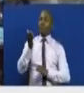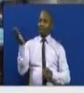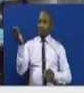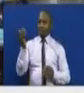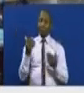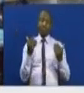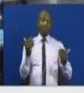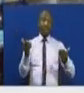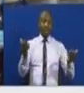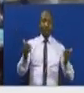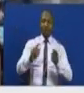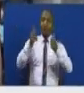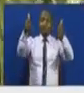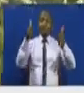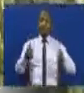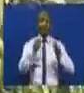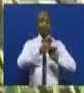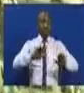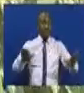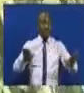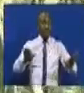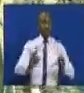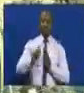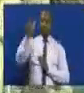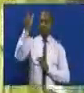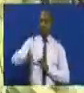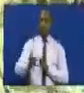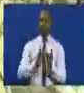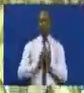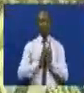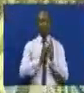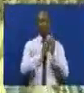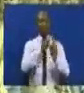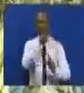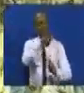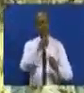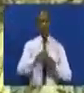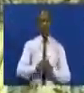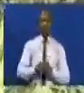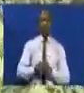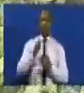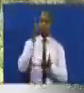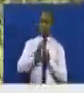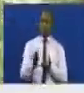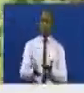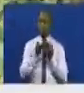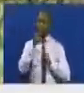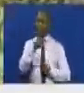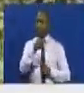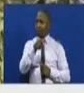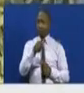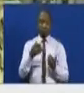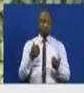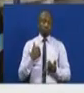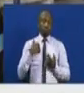Kwa hiyo sasa hivi baada ya kutangazwa watu wamezifuatilia. Lakini ni kweli kwamba zinasaidia? Hilo utafiti